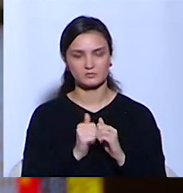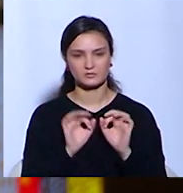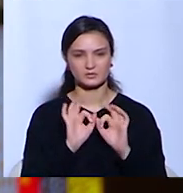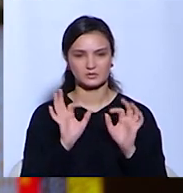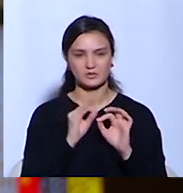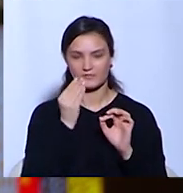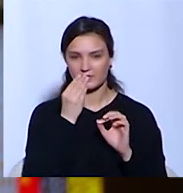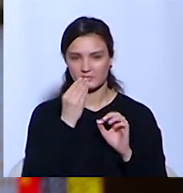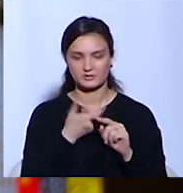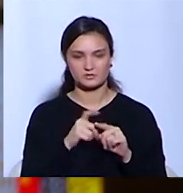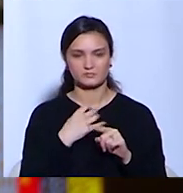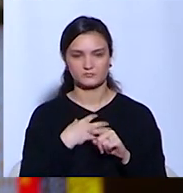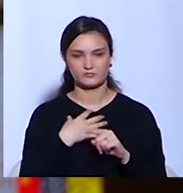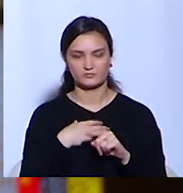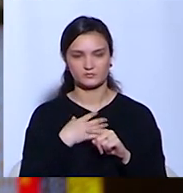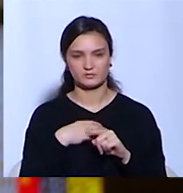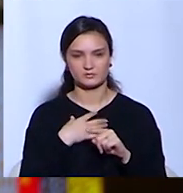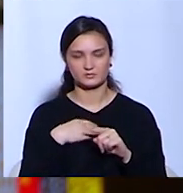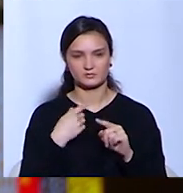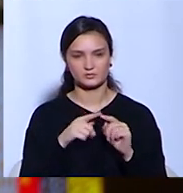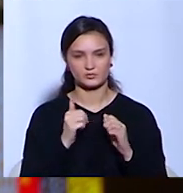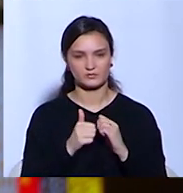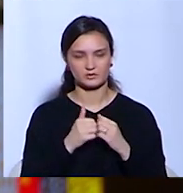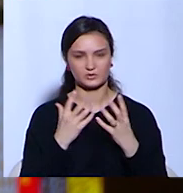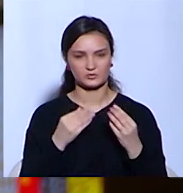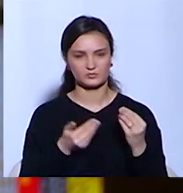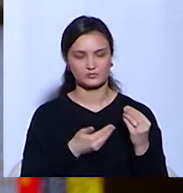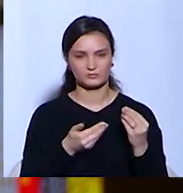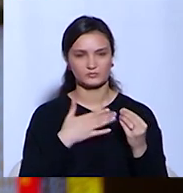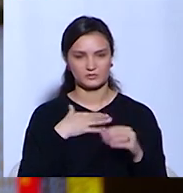გაჟღერებული და კიდევ ერთი დიდი შეხსენება ყოველდღიურ ცხოვრებაში ჩვენი პაციენტებისთვის.